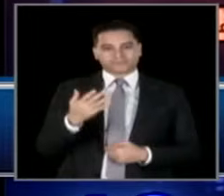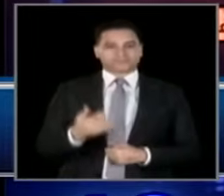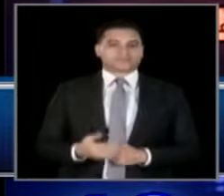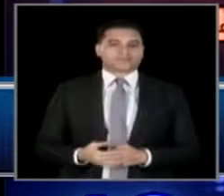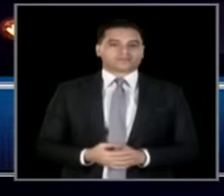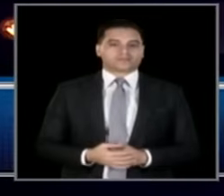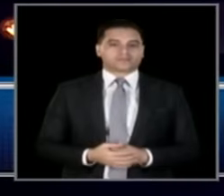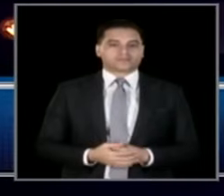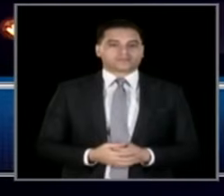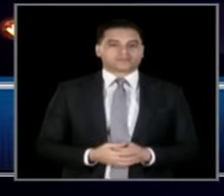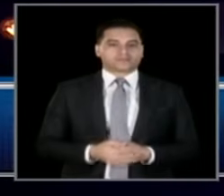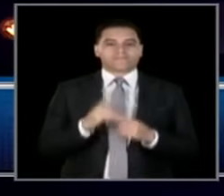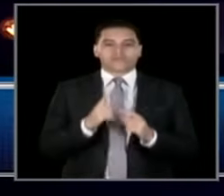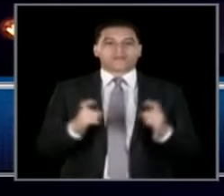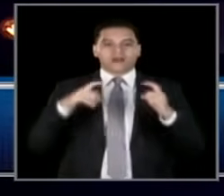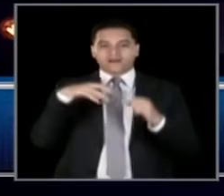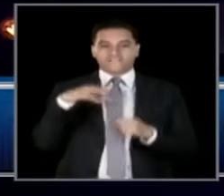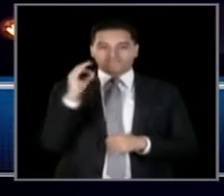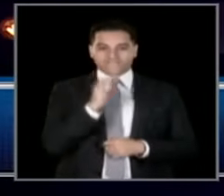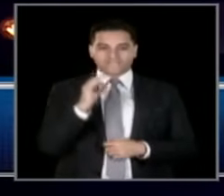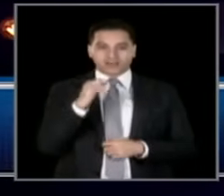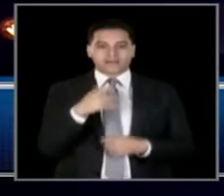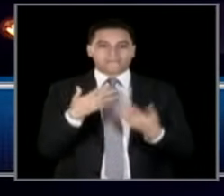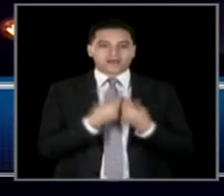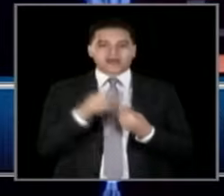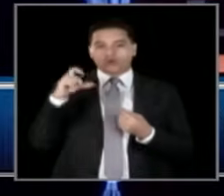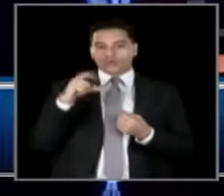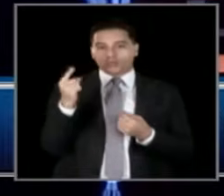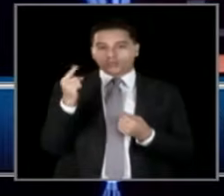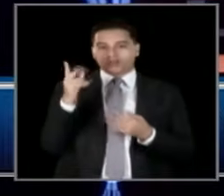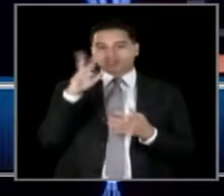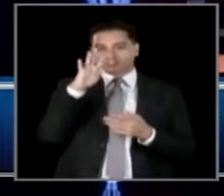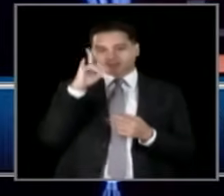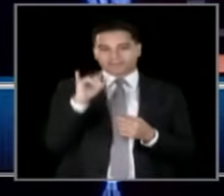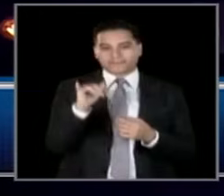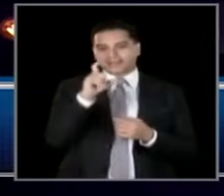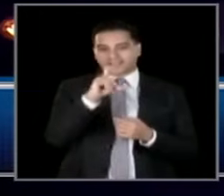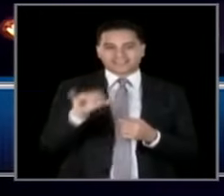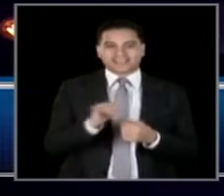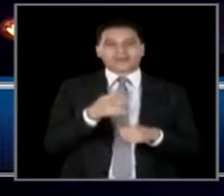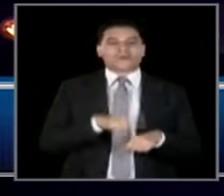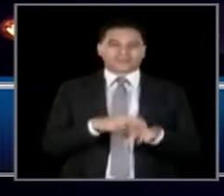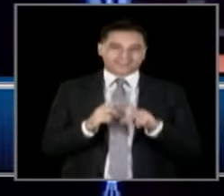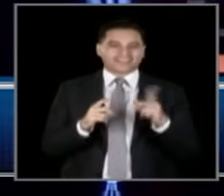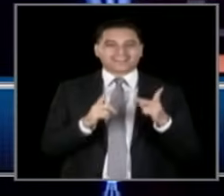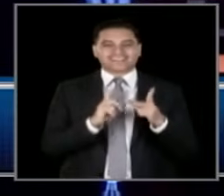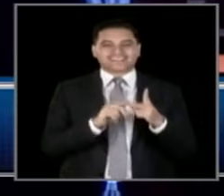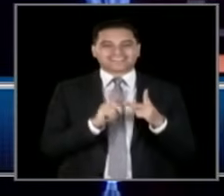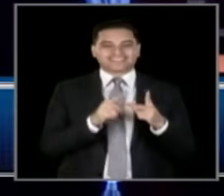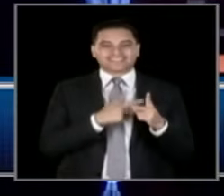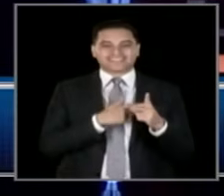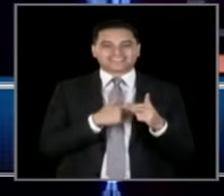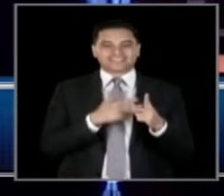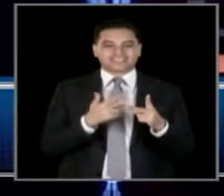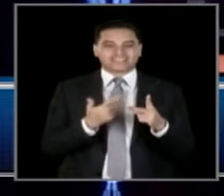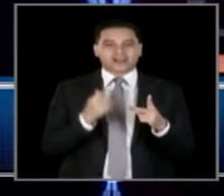تانية؟ سيئة. المباراة كانت بين نور الشربيني تانية. والتانية التانية دي أنا بحاول أفتكر اسمها. والتانية